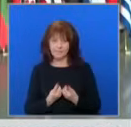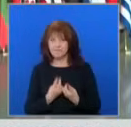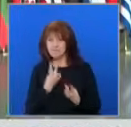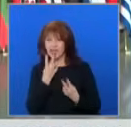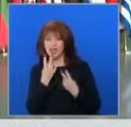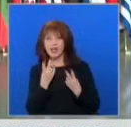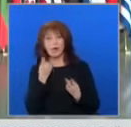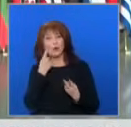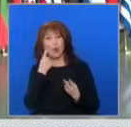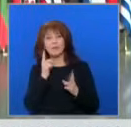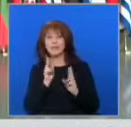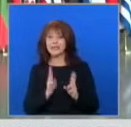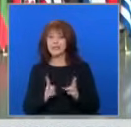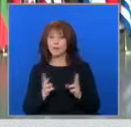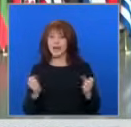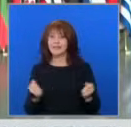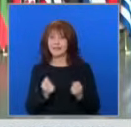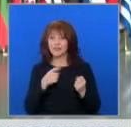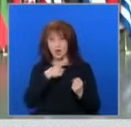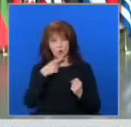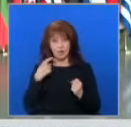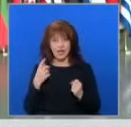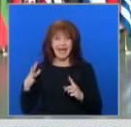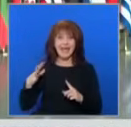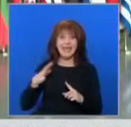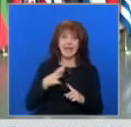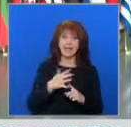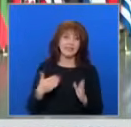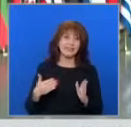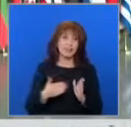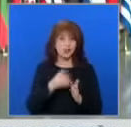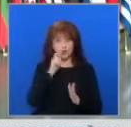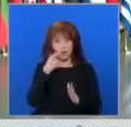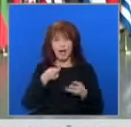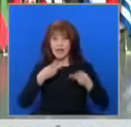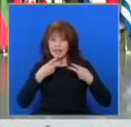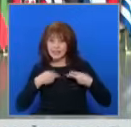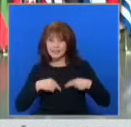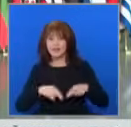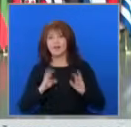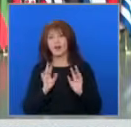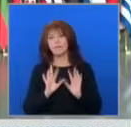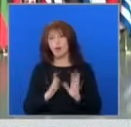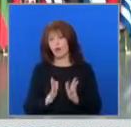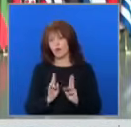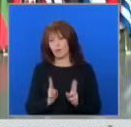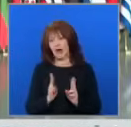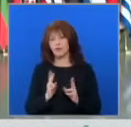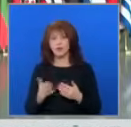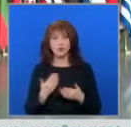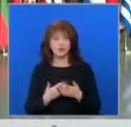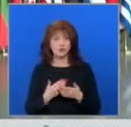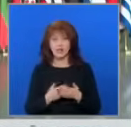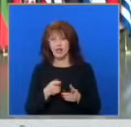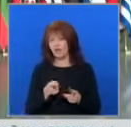Изглежда ми като опит да се нормализира действията на Русия и агресията срещу Украйна и да се върнем към обичайните отношения. Това нито е редно,